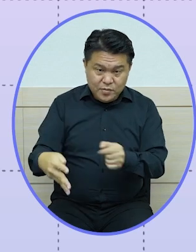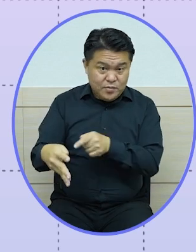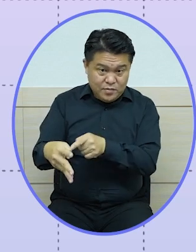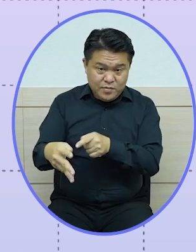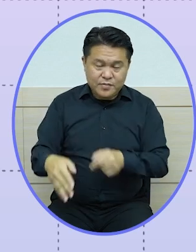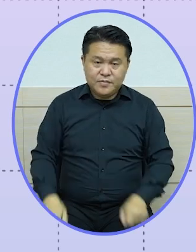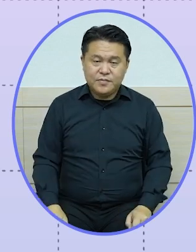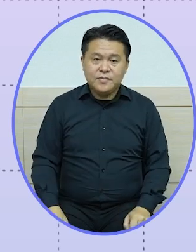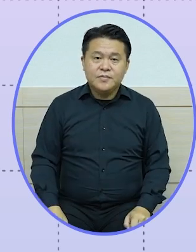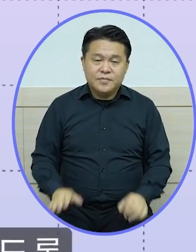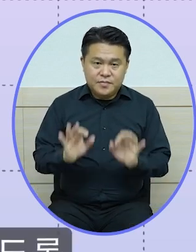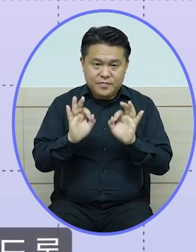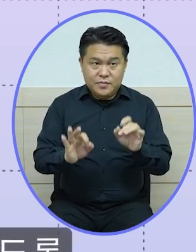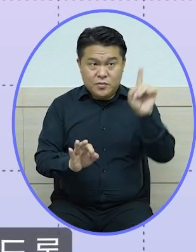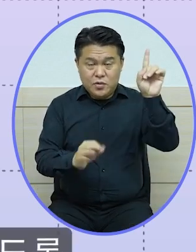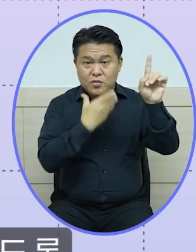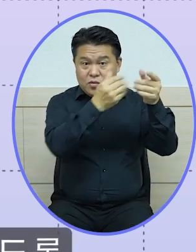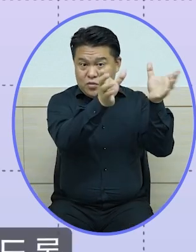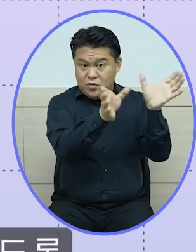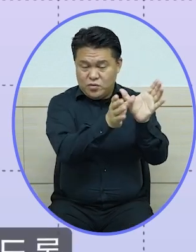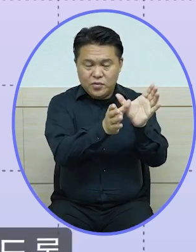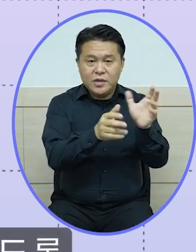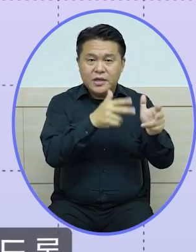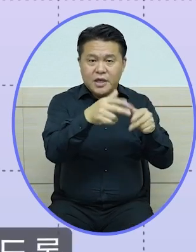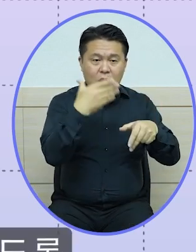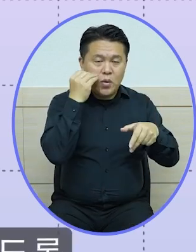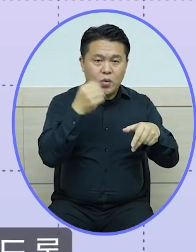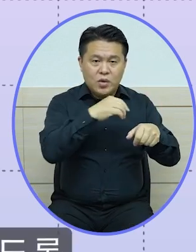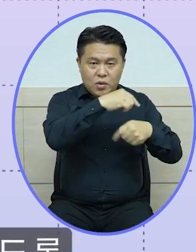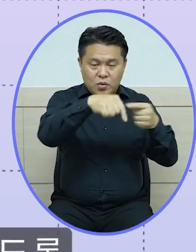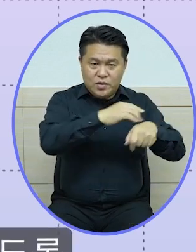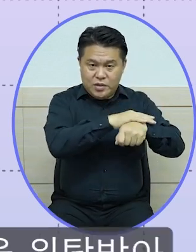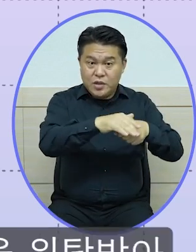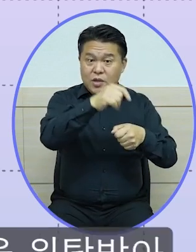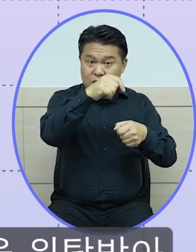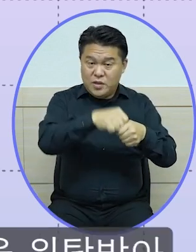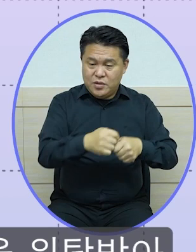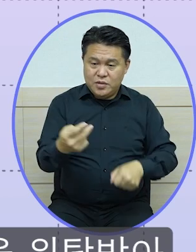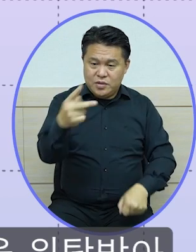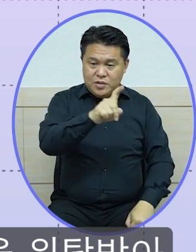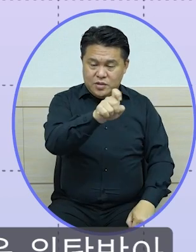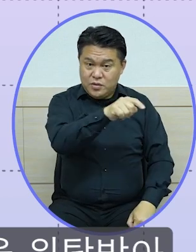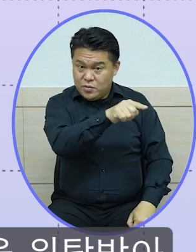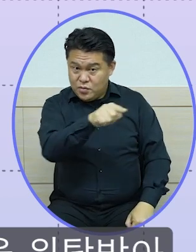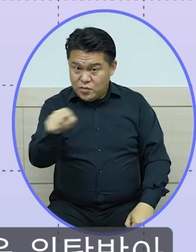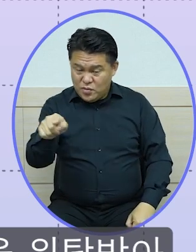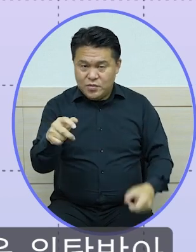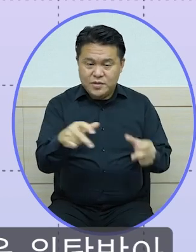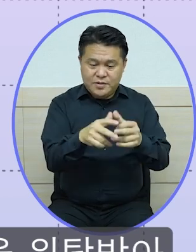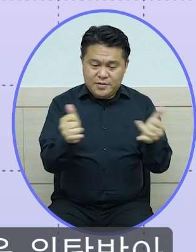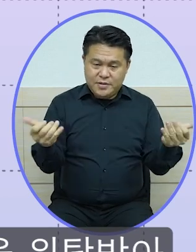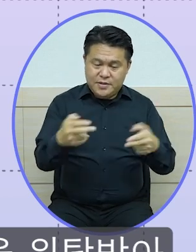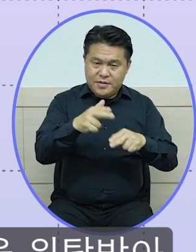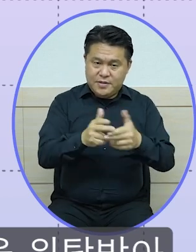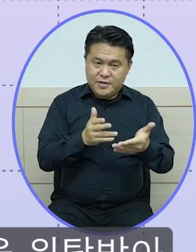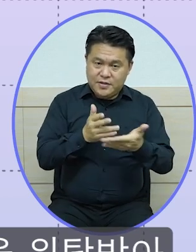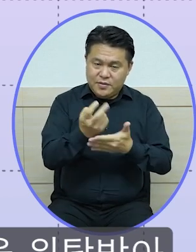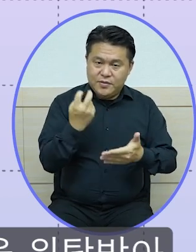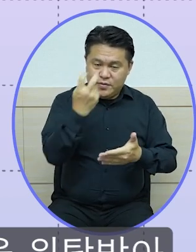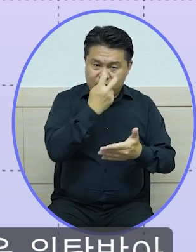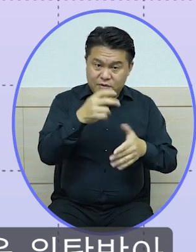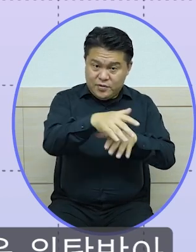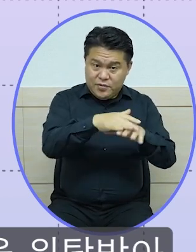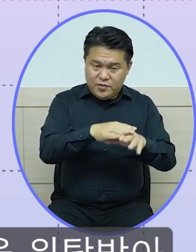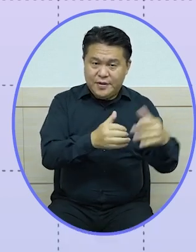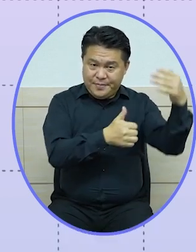한국장애인개발원은 보건복지부로부터 장애인 일자리 사업이 원활하게 운영될 수 있도록 2010년부터 장애인 일자리 전문관리체계